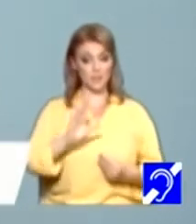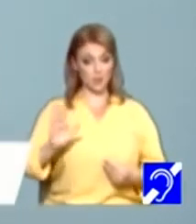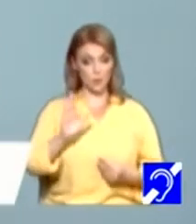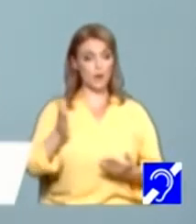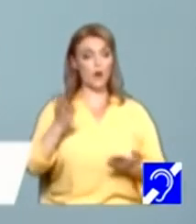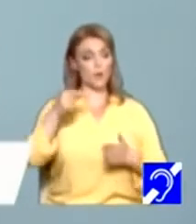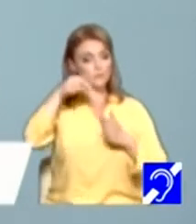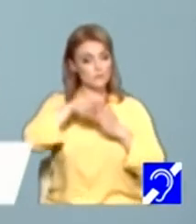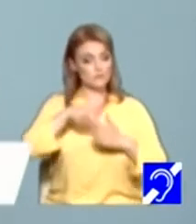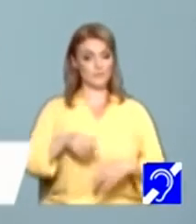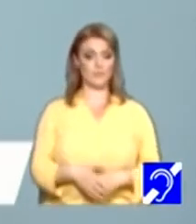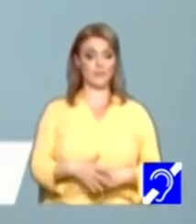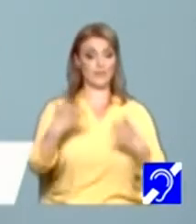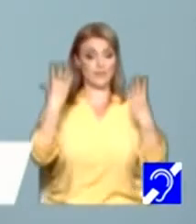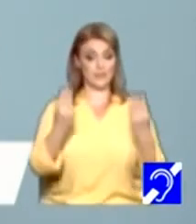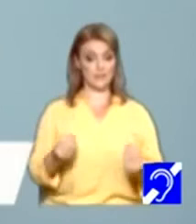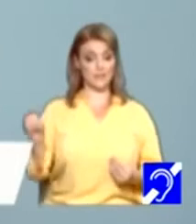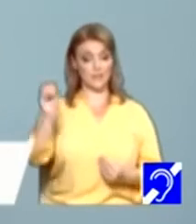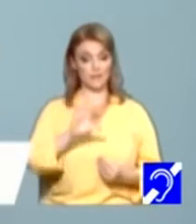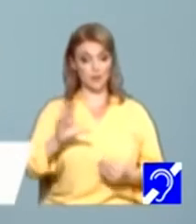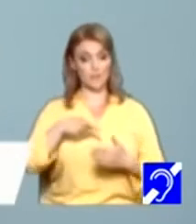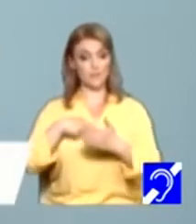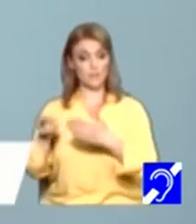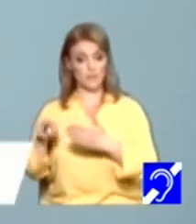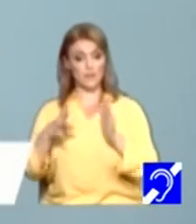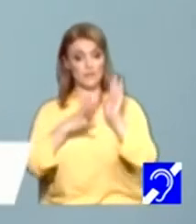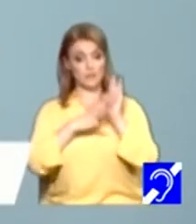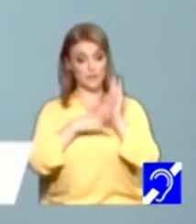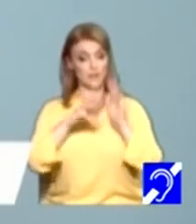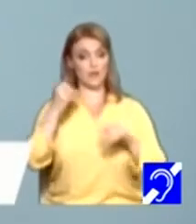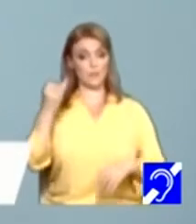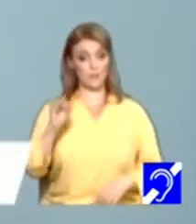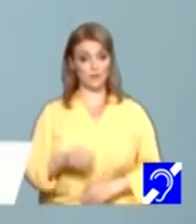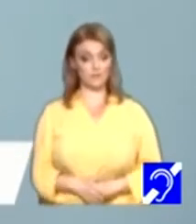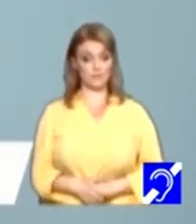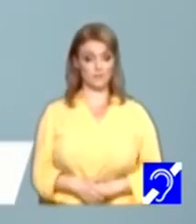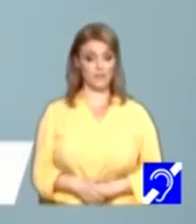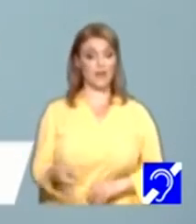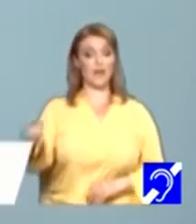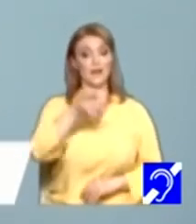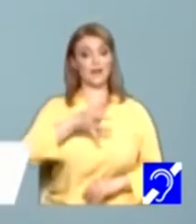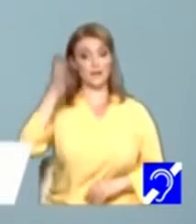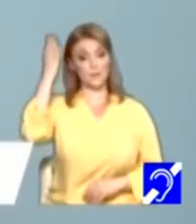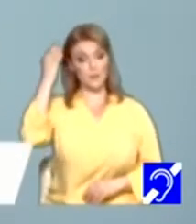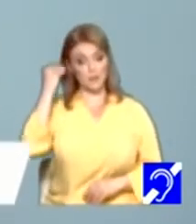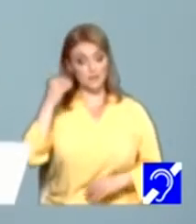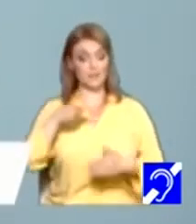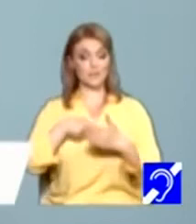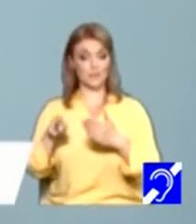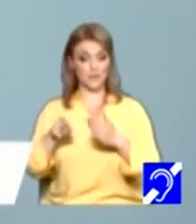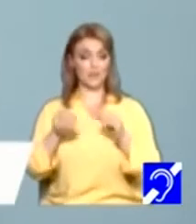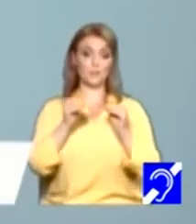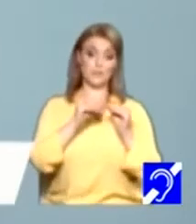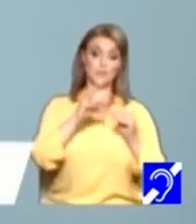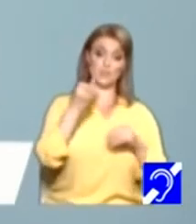ei? Ziua Europei se sărbătorește pe 9 mai. Ok, în Republica Moldova de obicei se sărbătorește pe